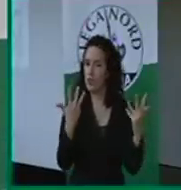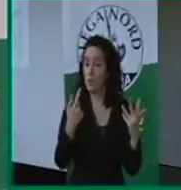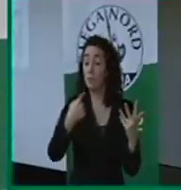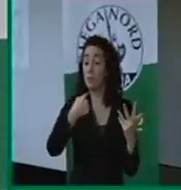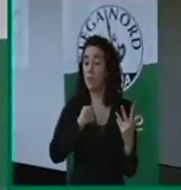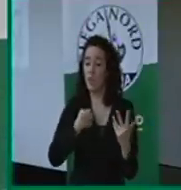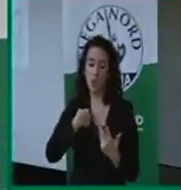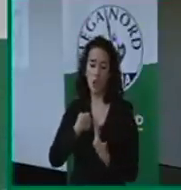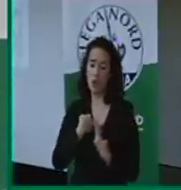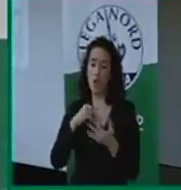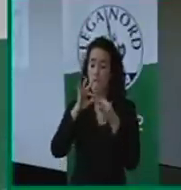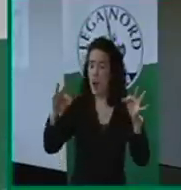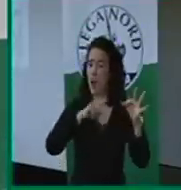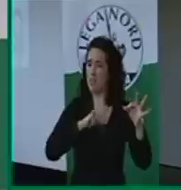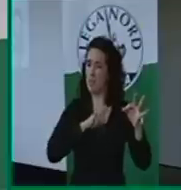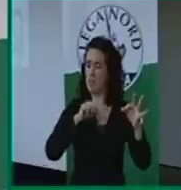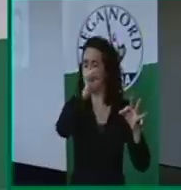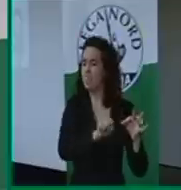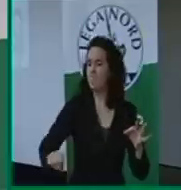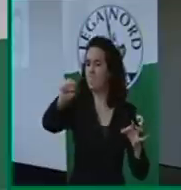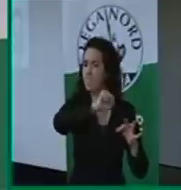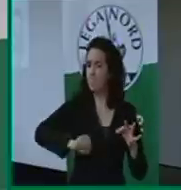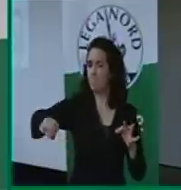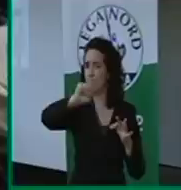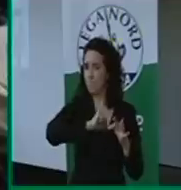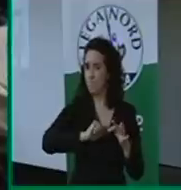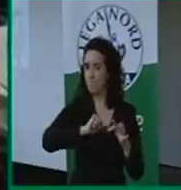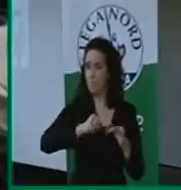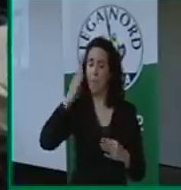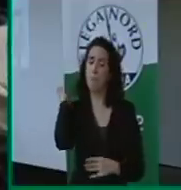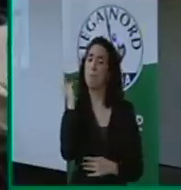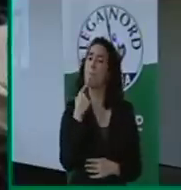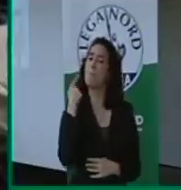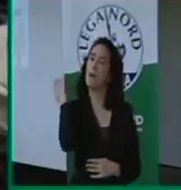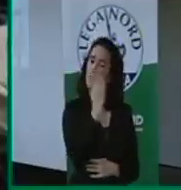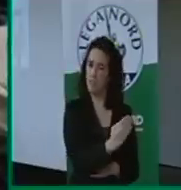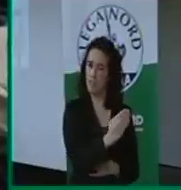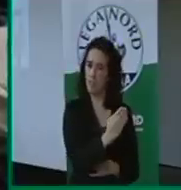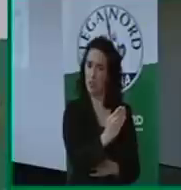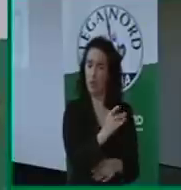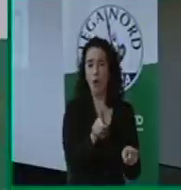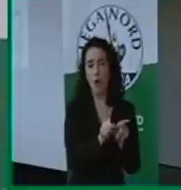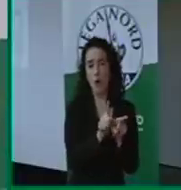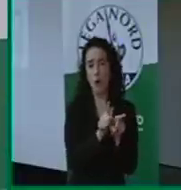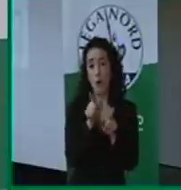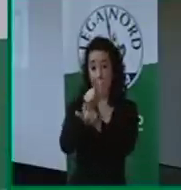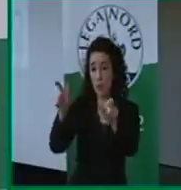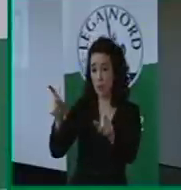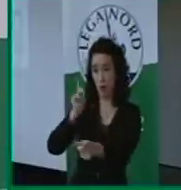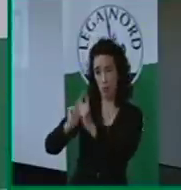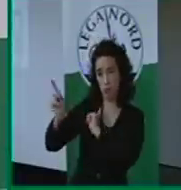e detesto i miei errori e le mie eresie così non mi rompono più le palle questo